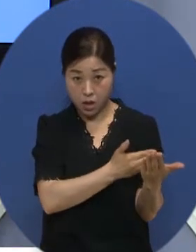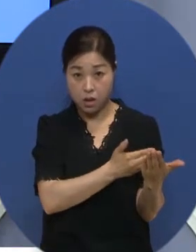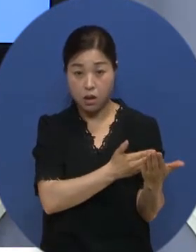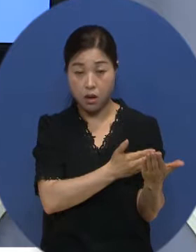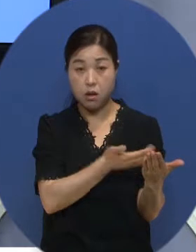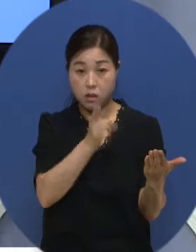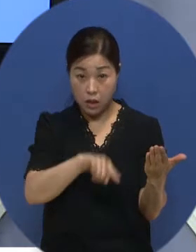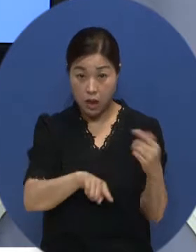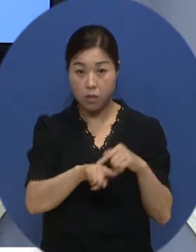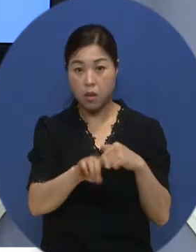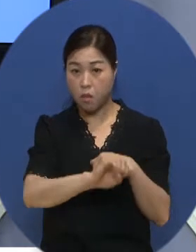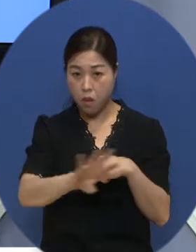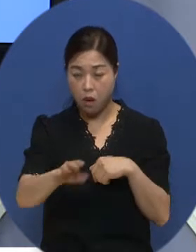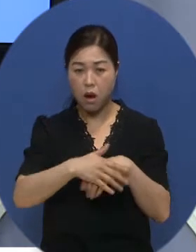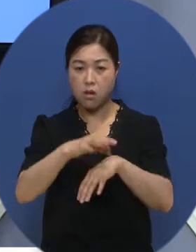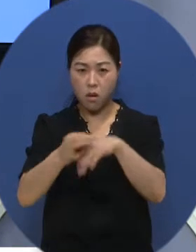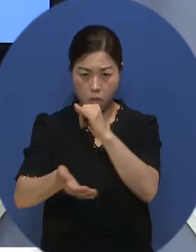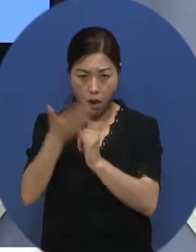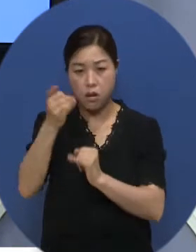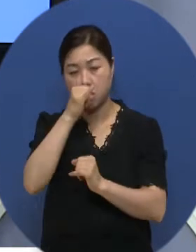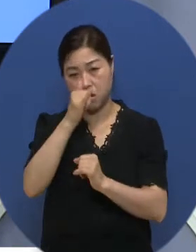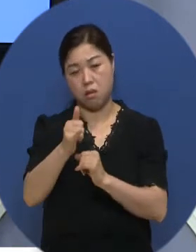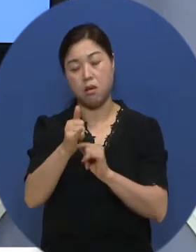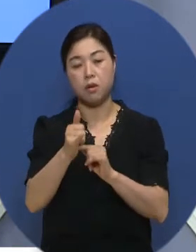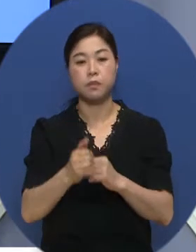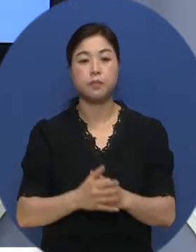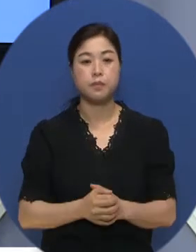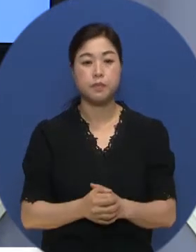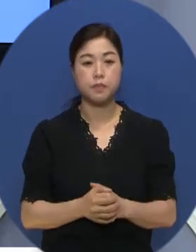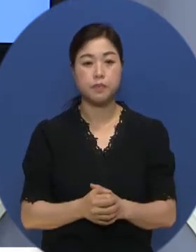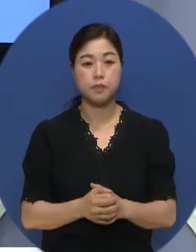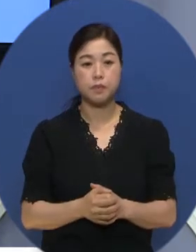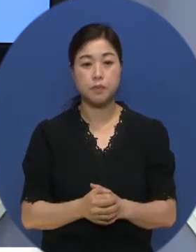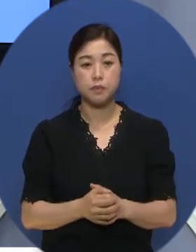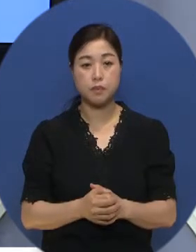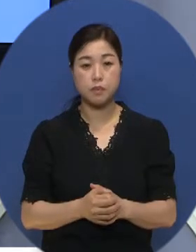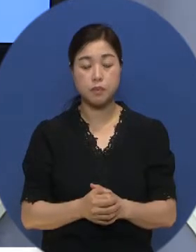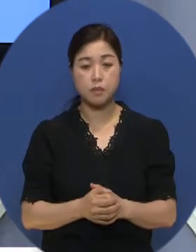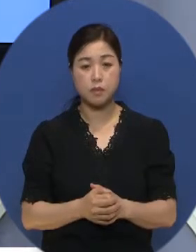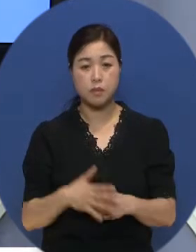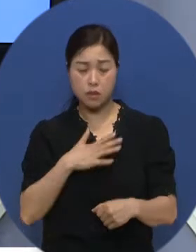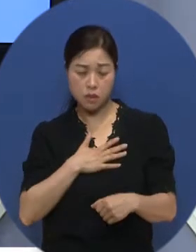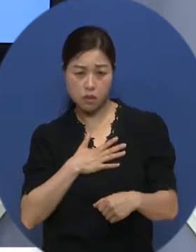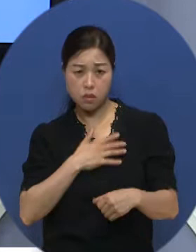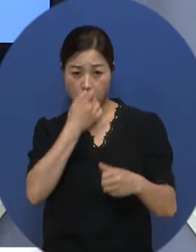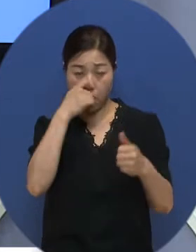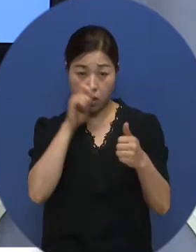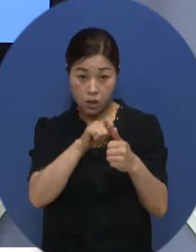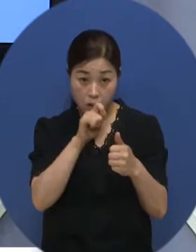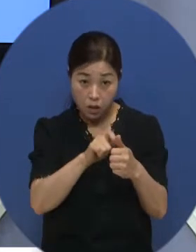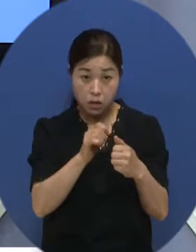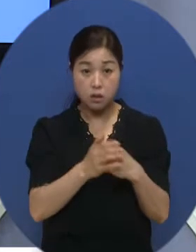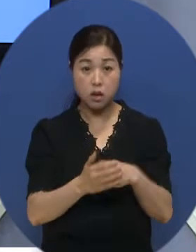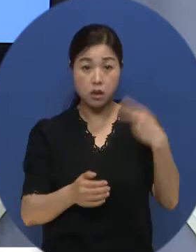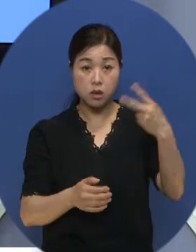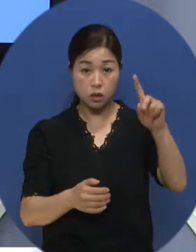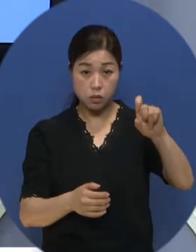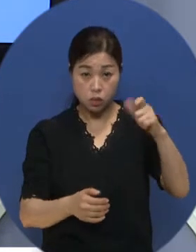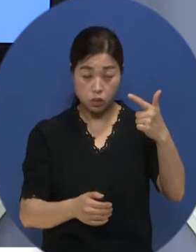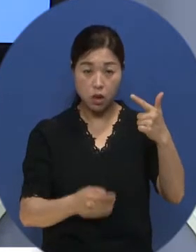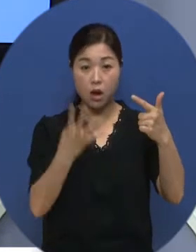유기와 성적 학대 등 도 있었습니다 특히 성 정서적 학대는 비중이 2016년